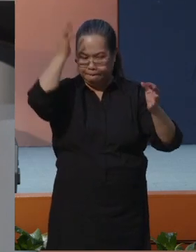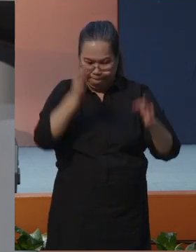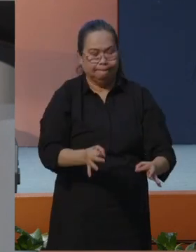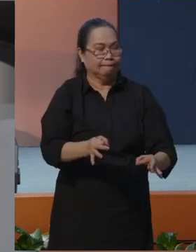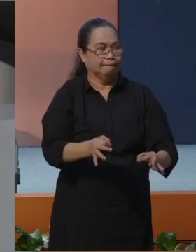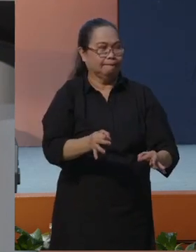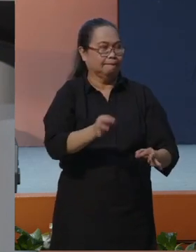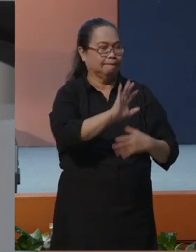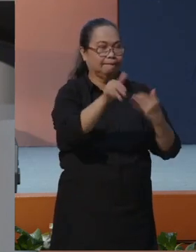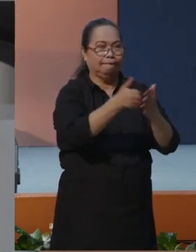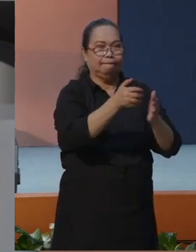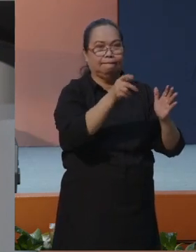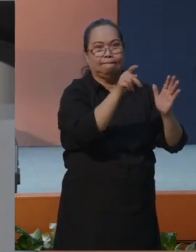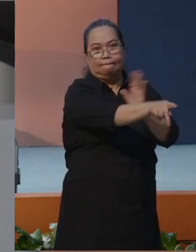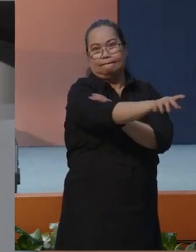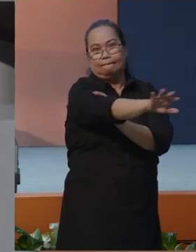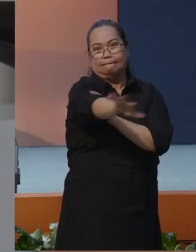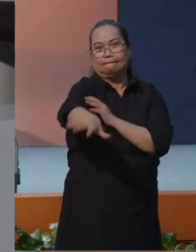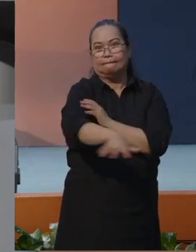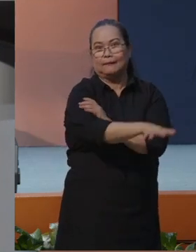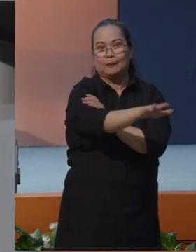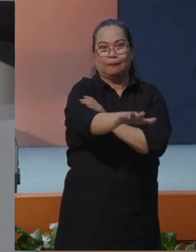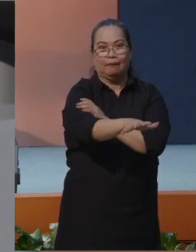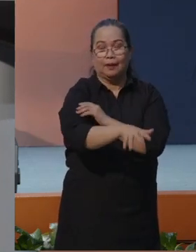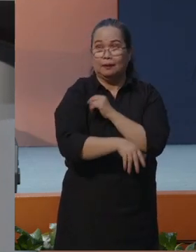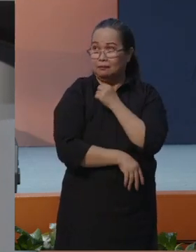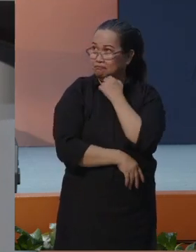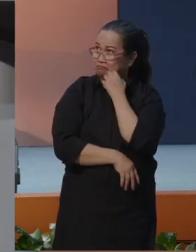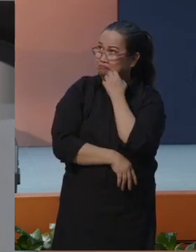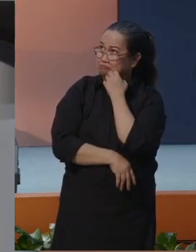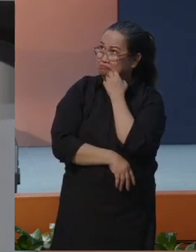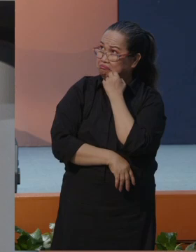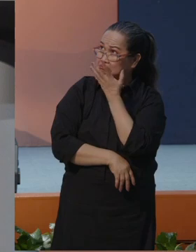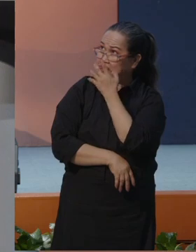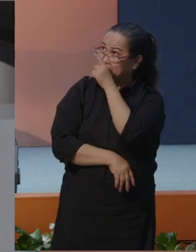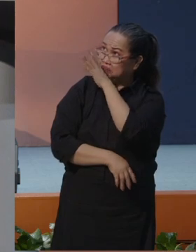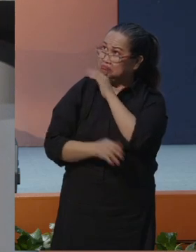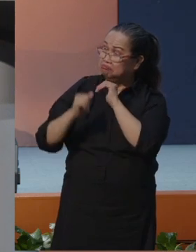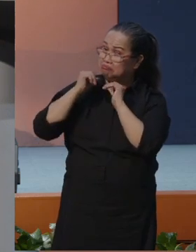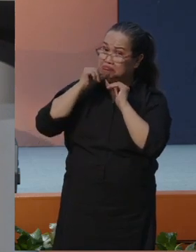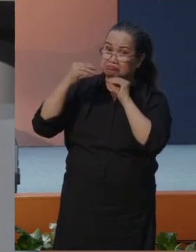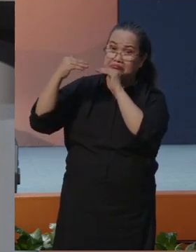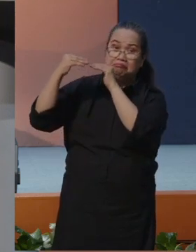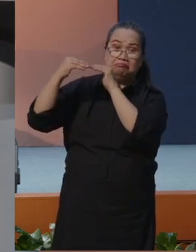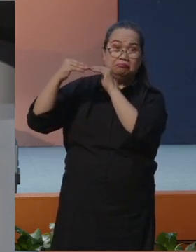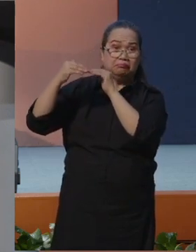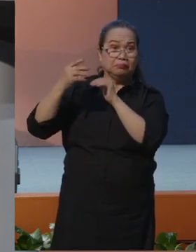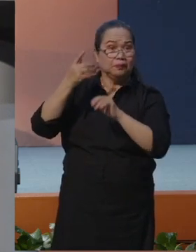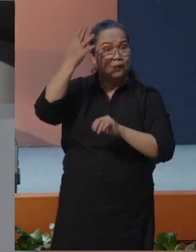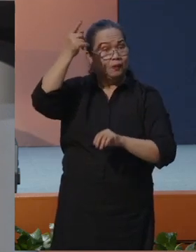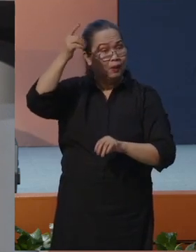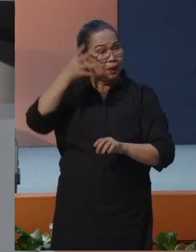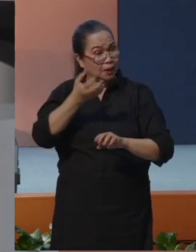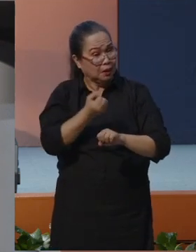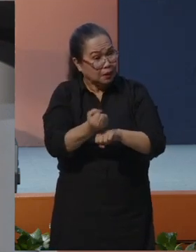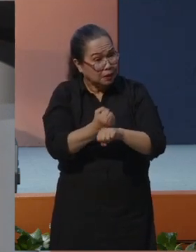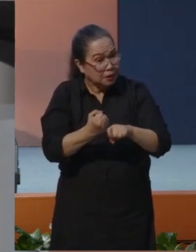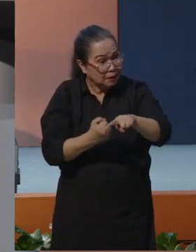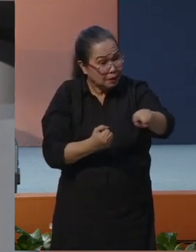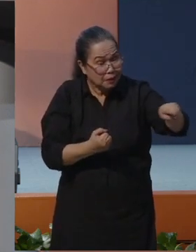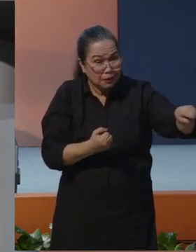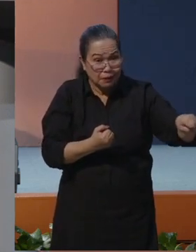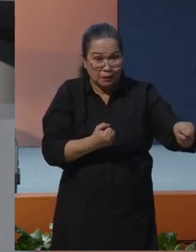battle." O sabihin nyo, unfair naman yun. Bakit naman hinarden ng Panginoon ang hearts